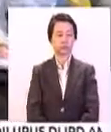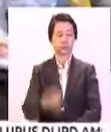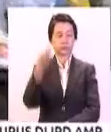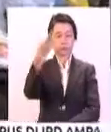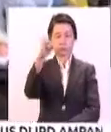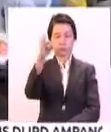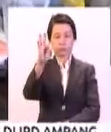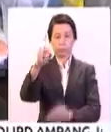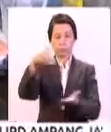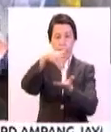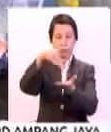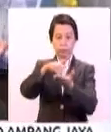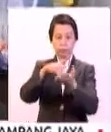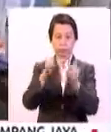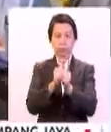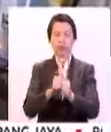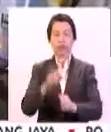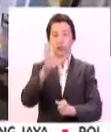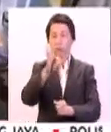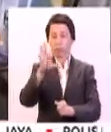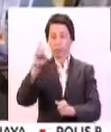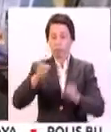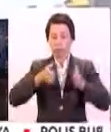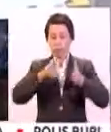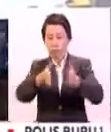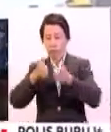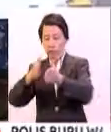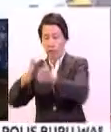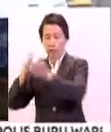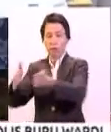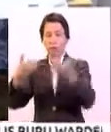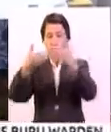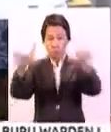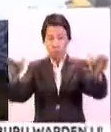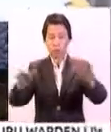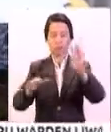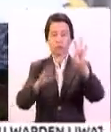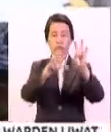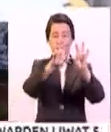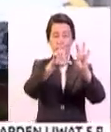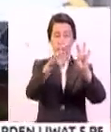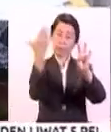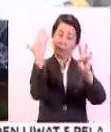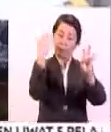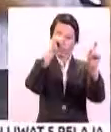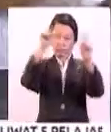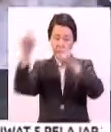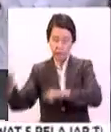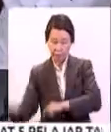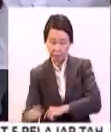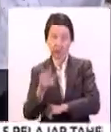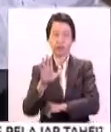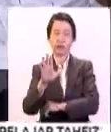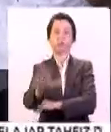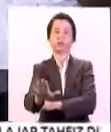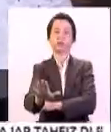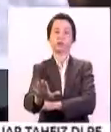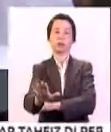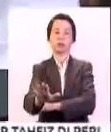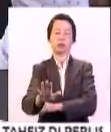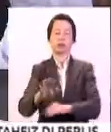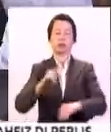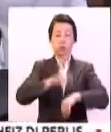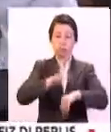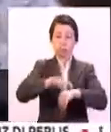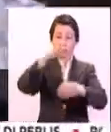19 pusat pengundi dengan 90 saluran dibuka dari 7.30 minit pagi hingga 5 petang. Pada asalnya,